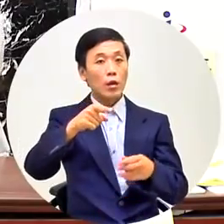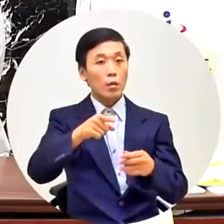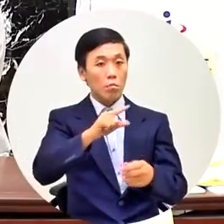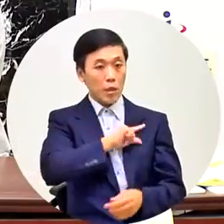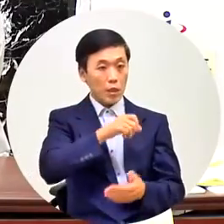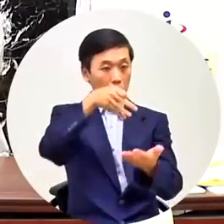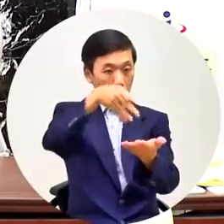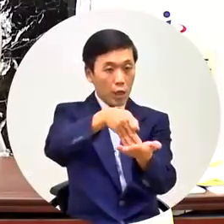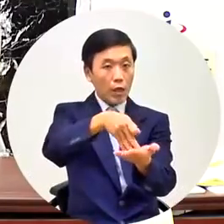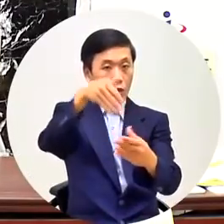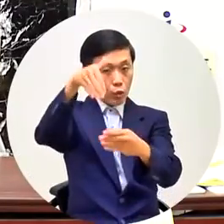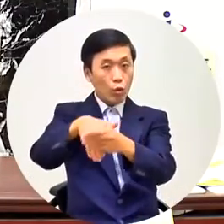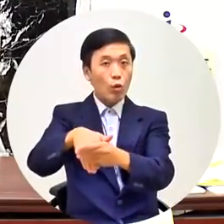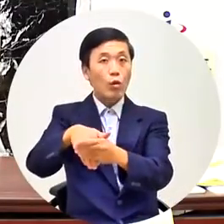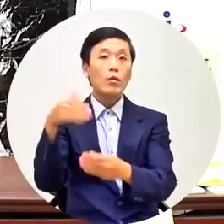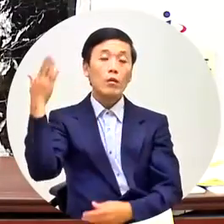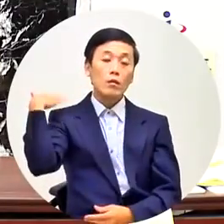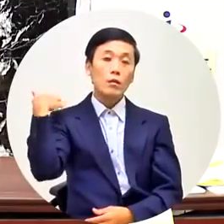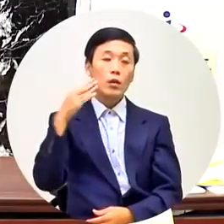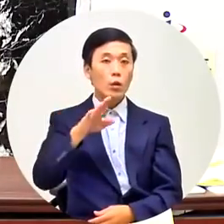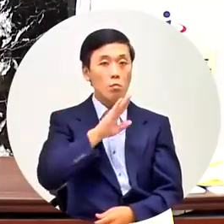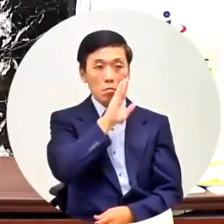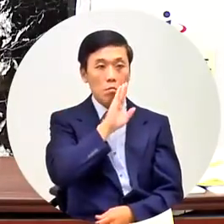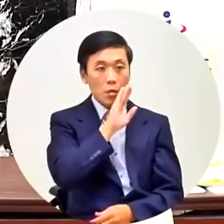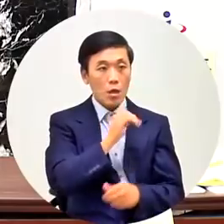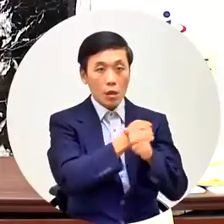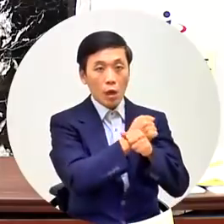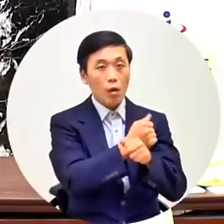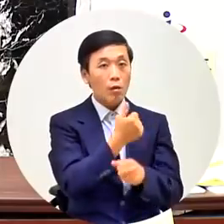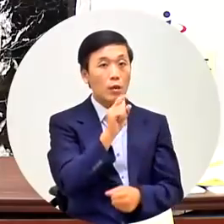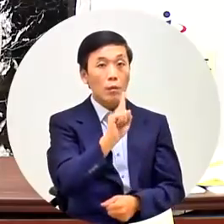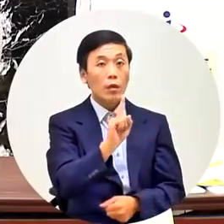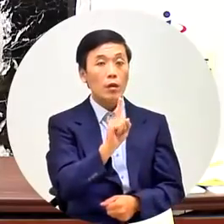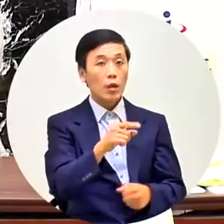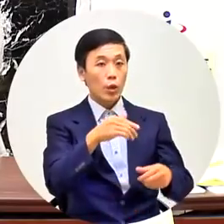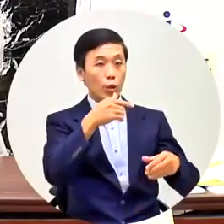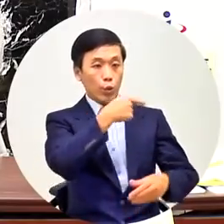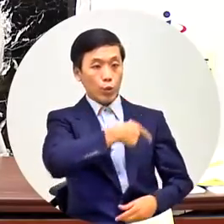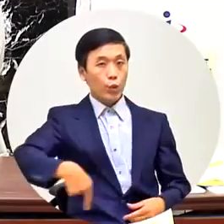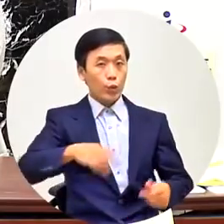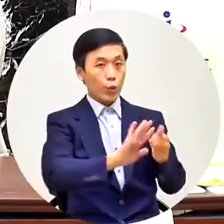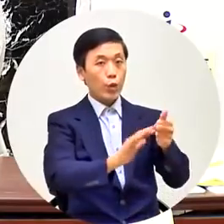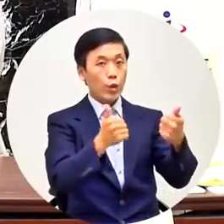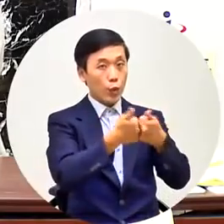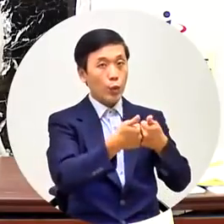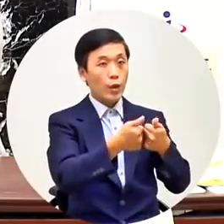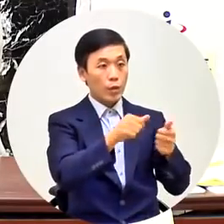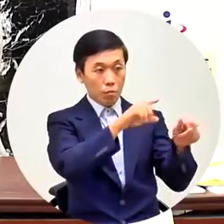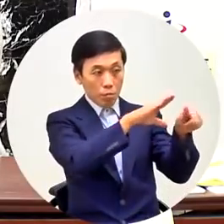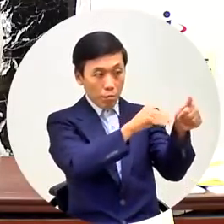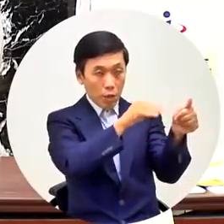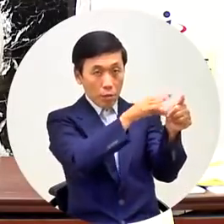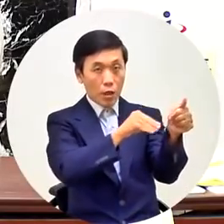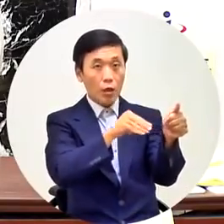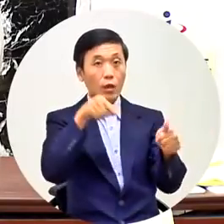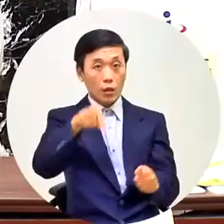有参考选委会的一个案例他的基本精神第一个不能辨识是最重要的只